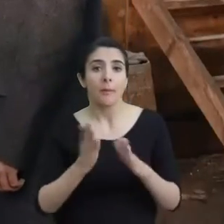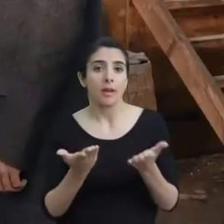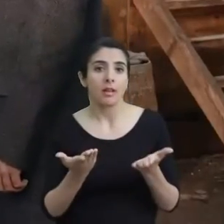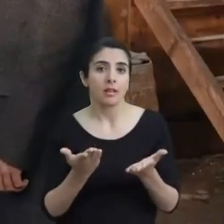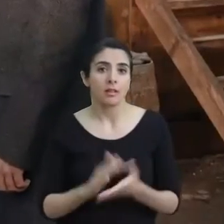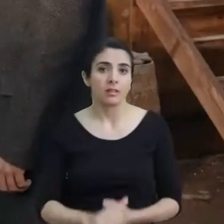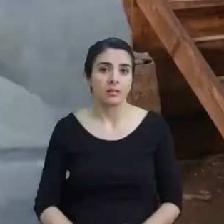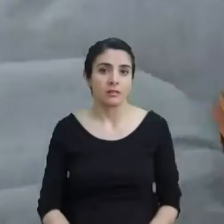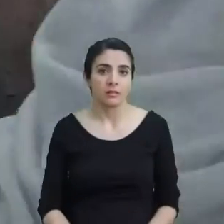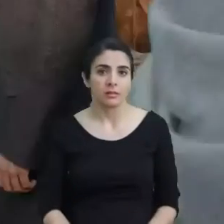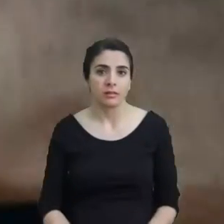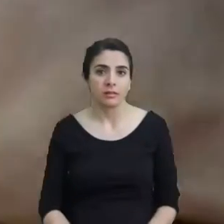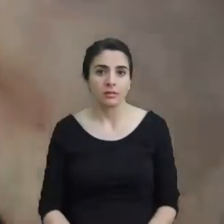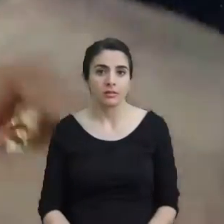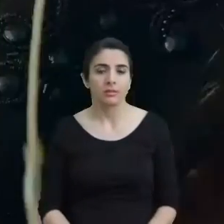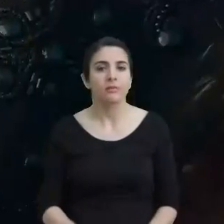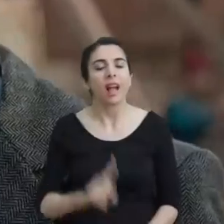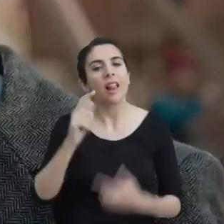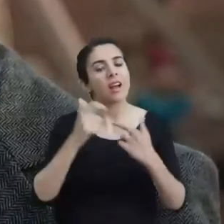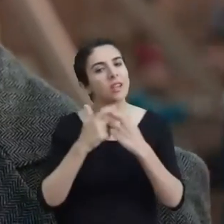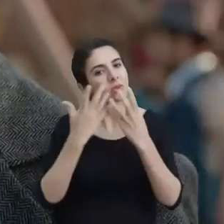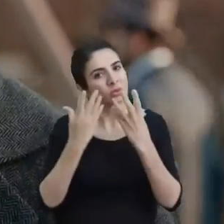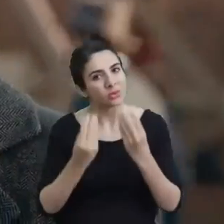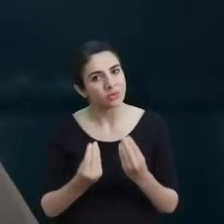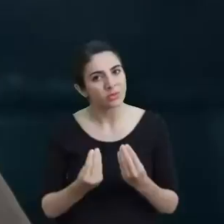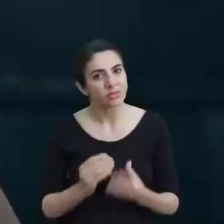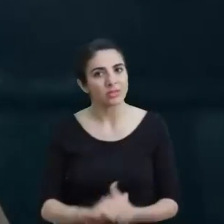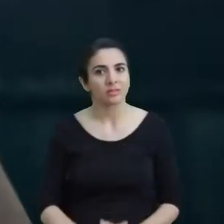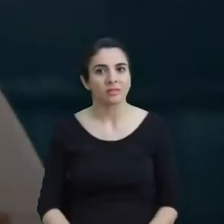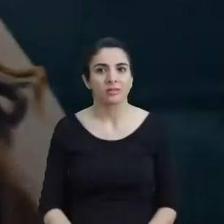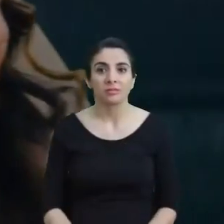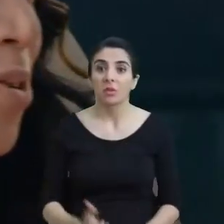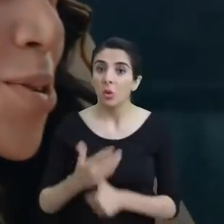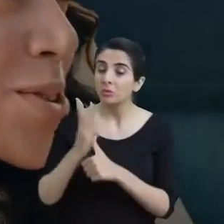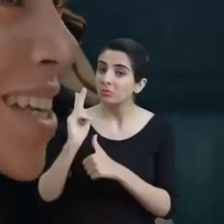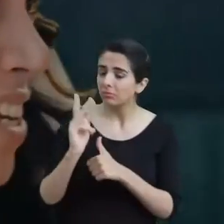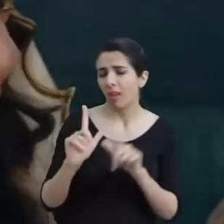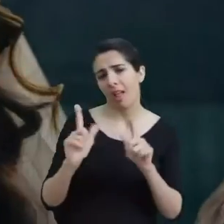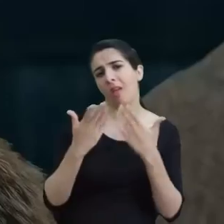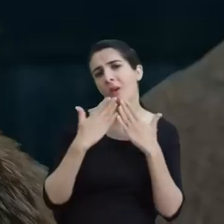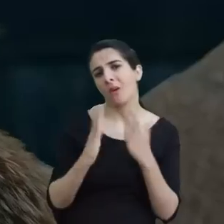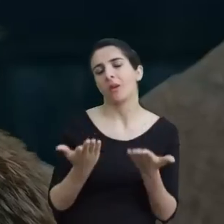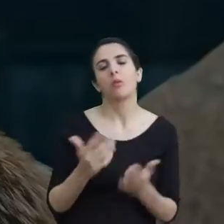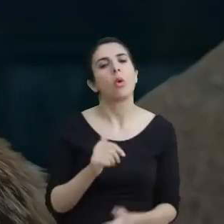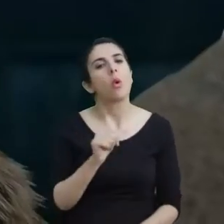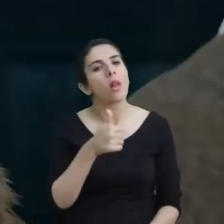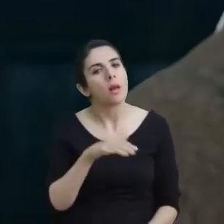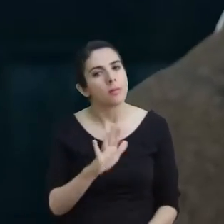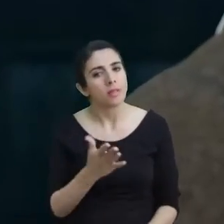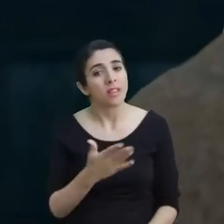gelmesin. Madeni para uzattı. Allah razı olsun bey. Kadının kolyesini de yürüttü. Sayın konsolos, ne gerek vardı? Rica